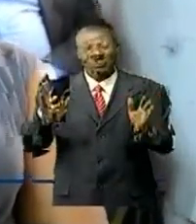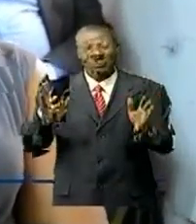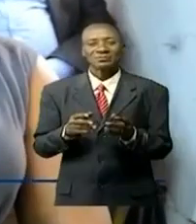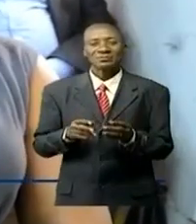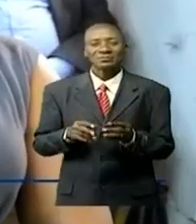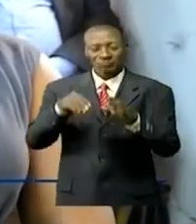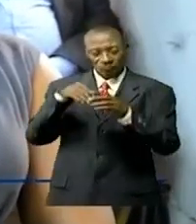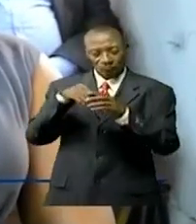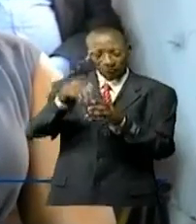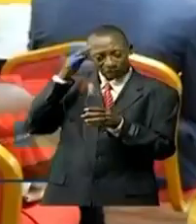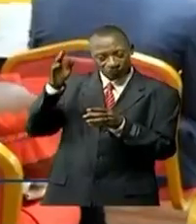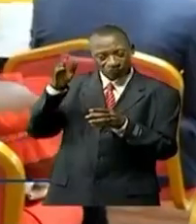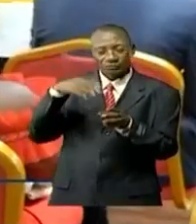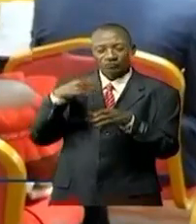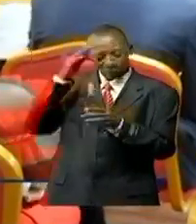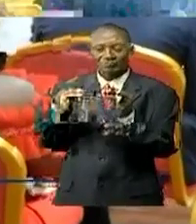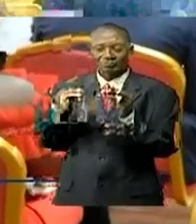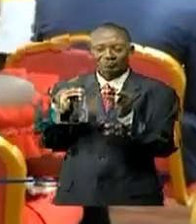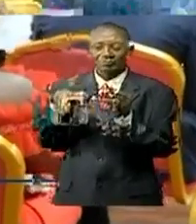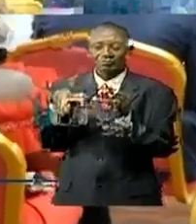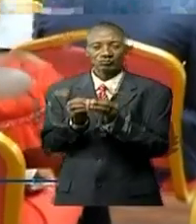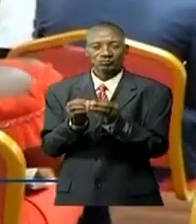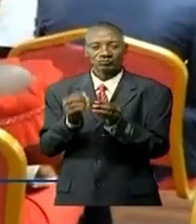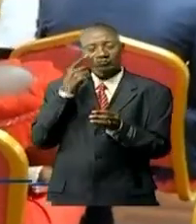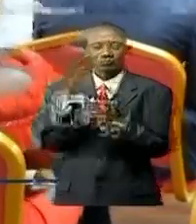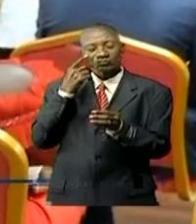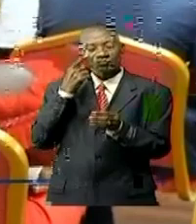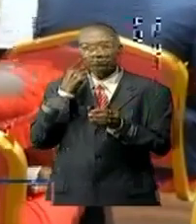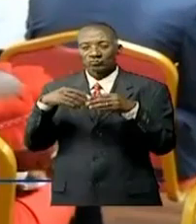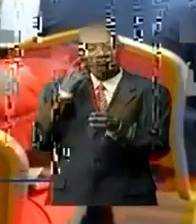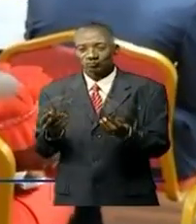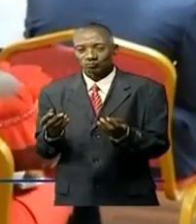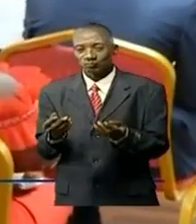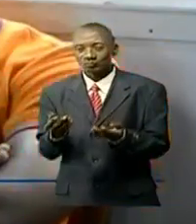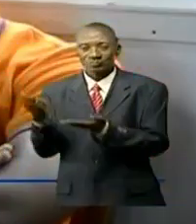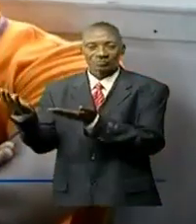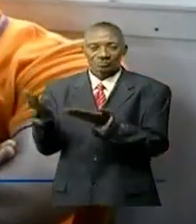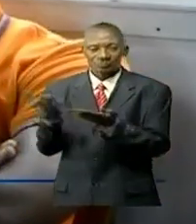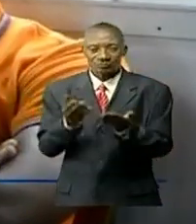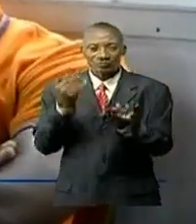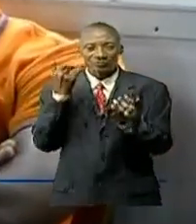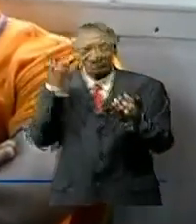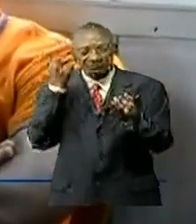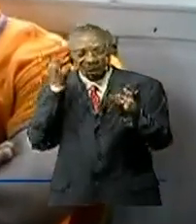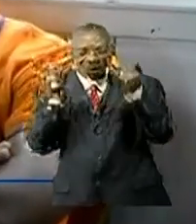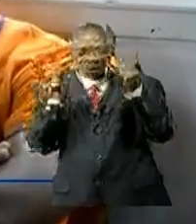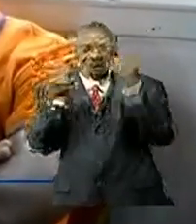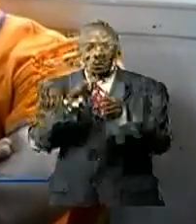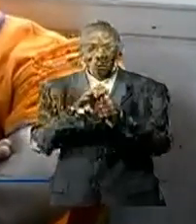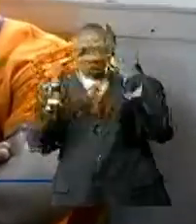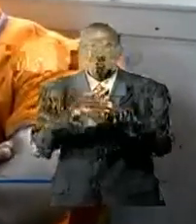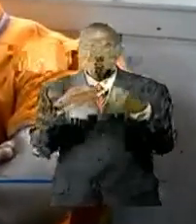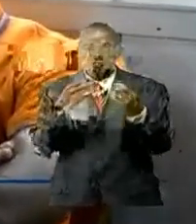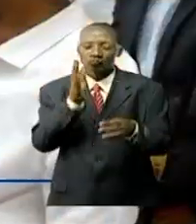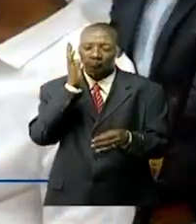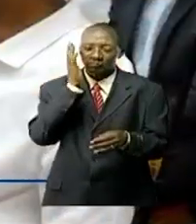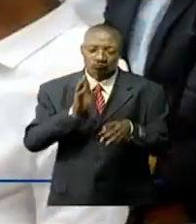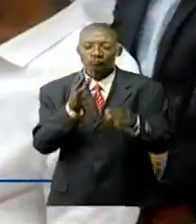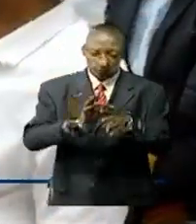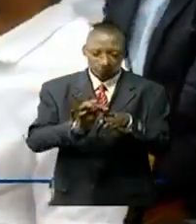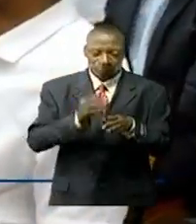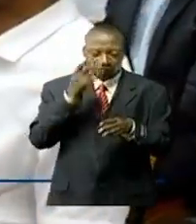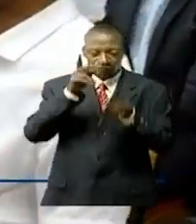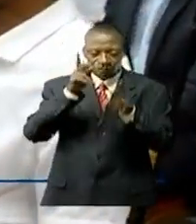régaliennes, apporter des solutions sociales en plus de la recherche et la formation des cadres, mais surtout réaliser une